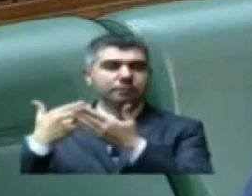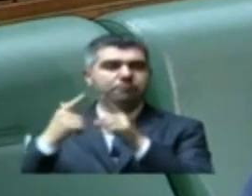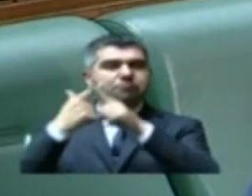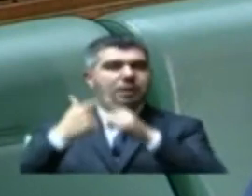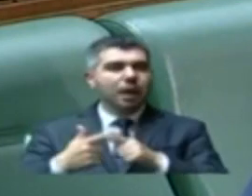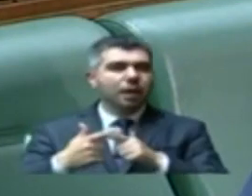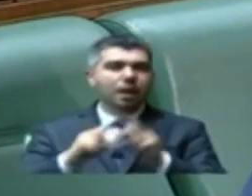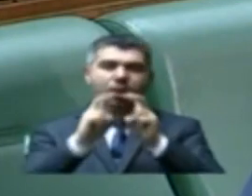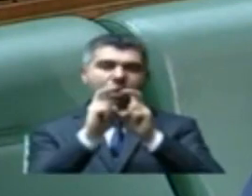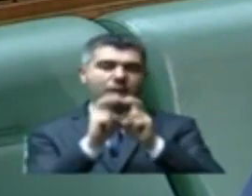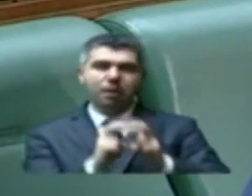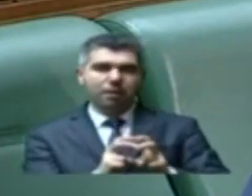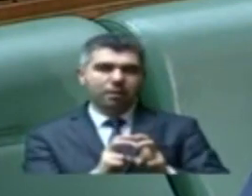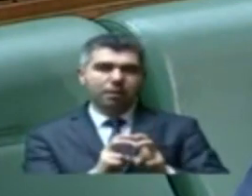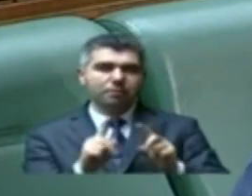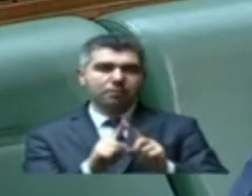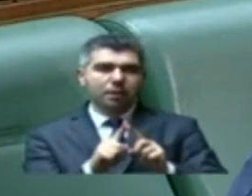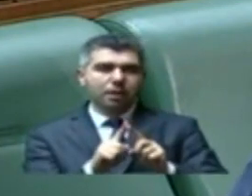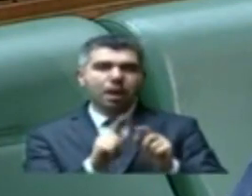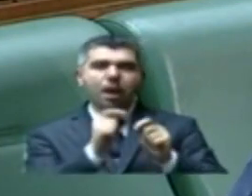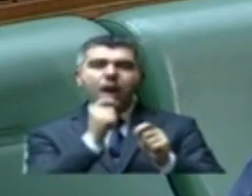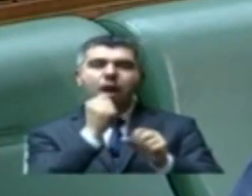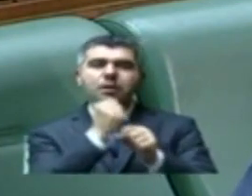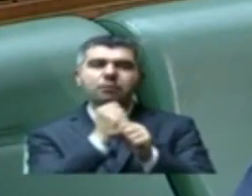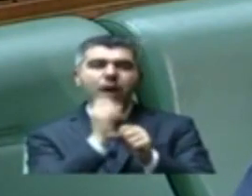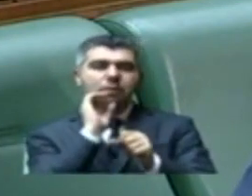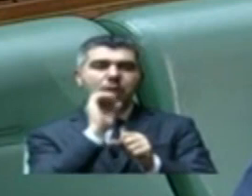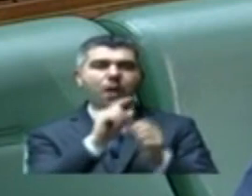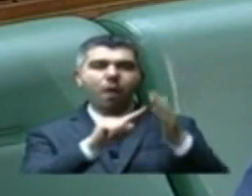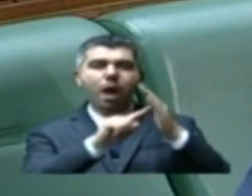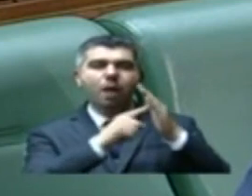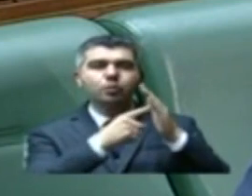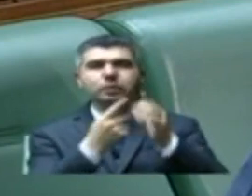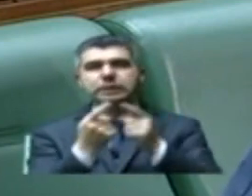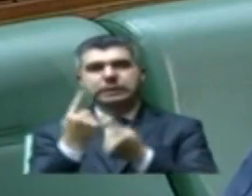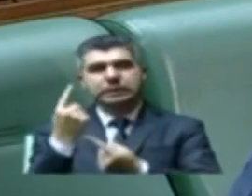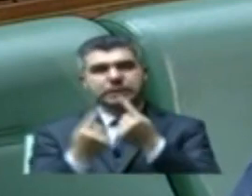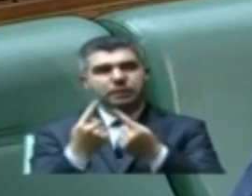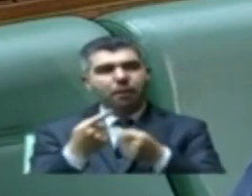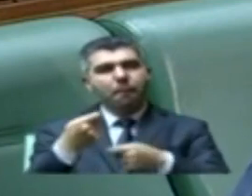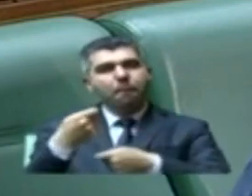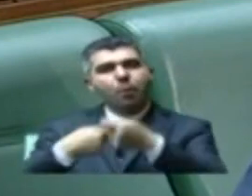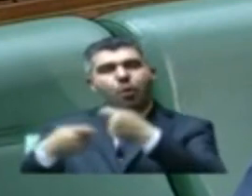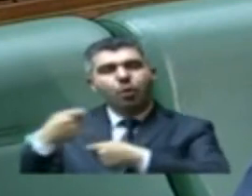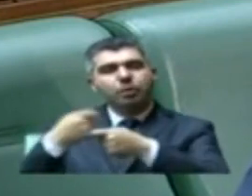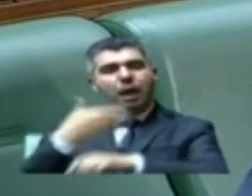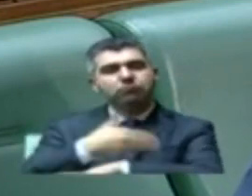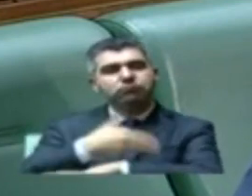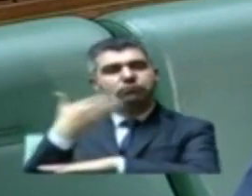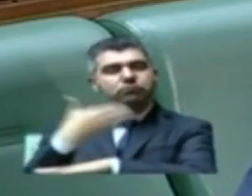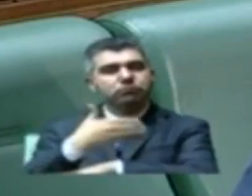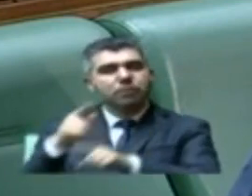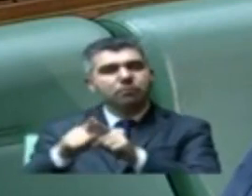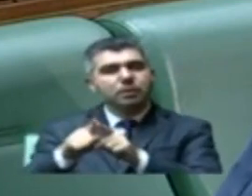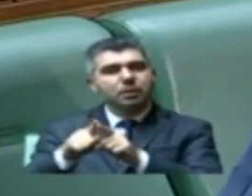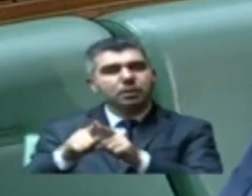الاوليه محلات اللي يخدموا فيهم او تسويق وتصدير الانتاج او المواكبه